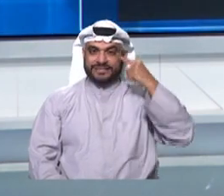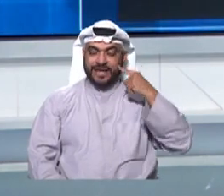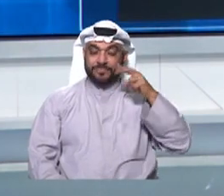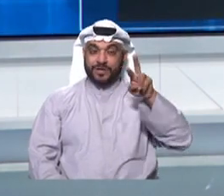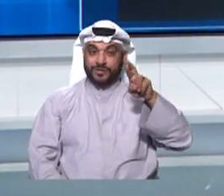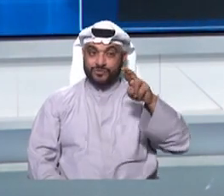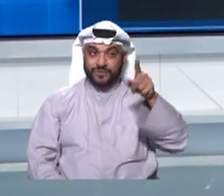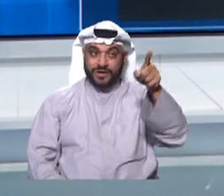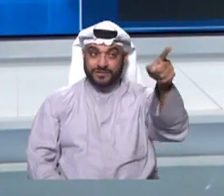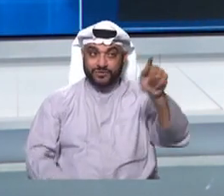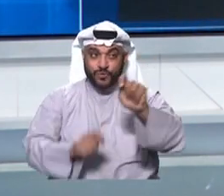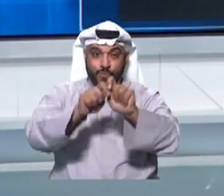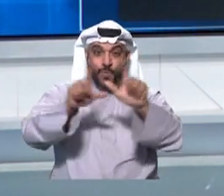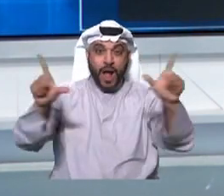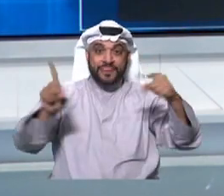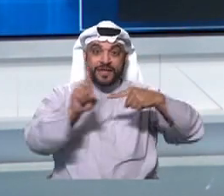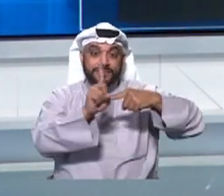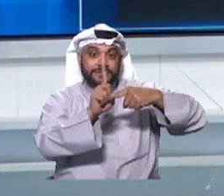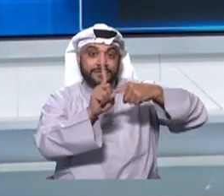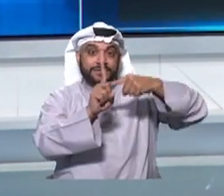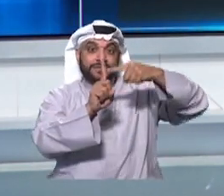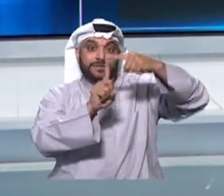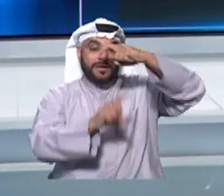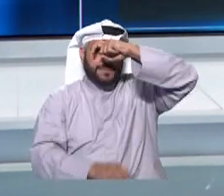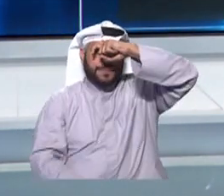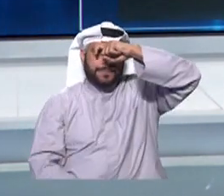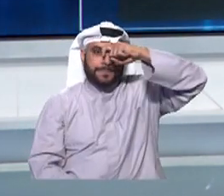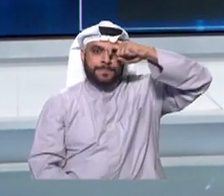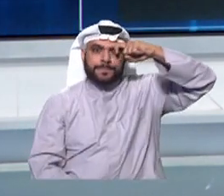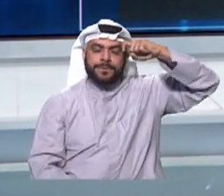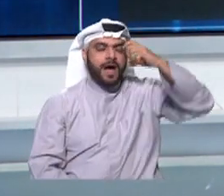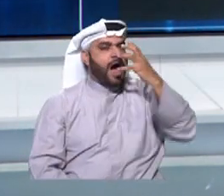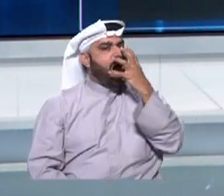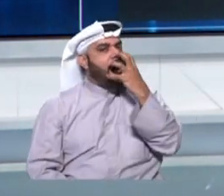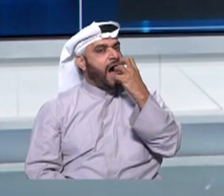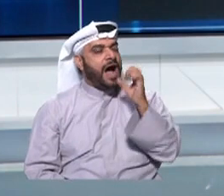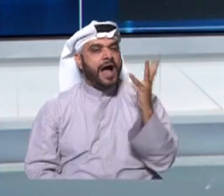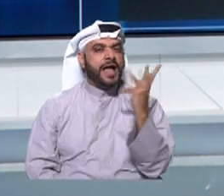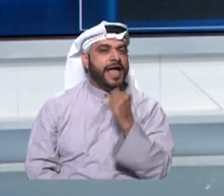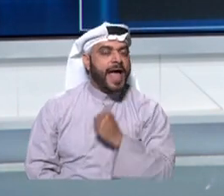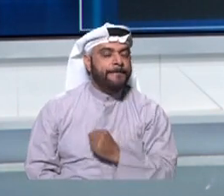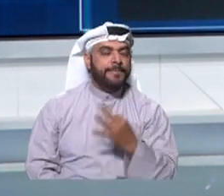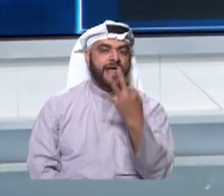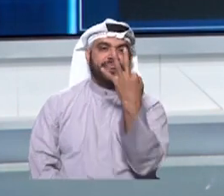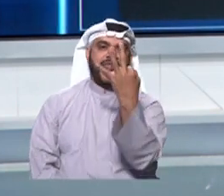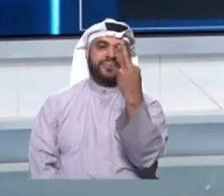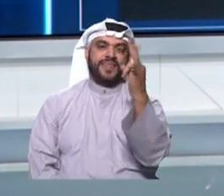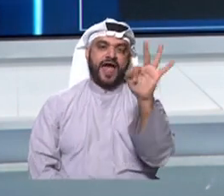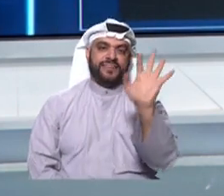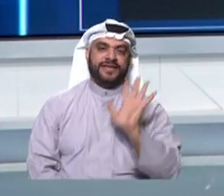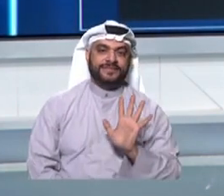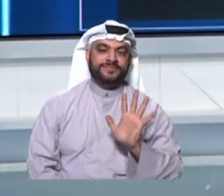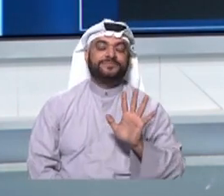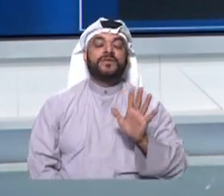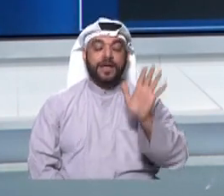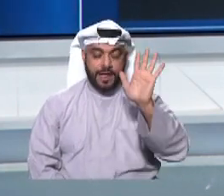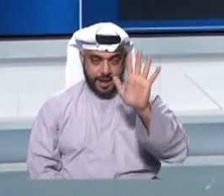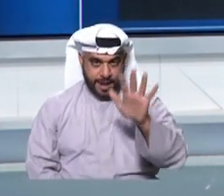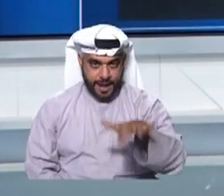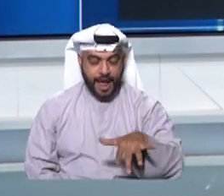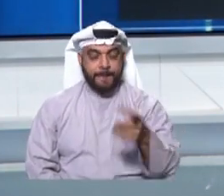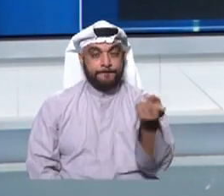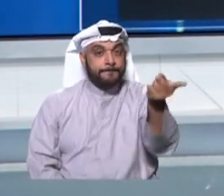بعض السحب المتفرقة وفرص لأمطار متفرقة قد تكون رعدية مع نشاط بالرياح الجنوبية